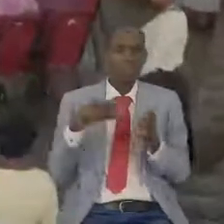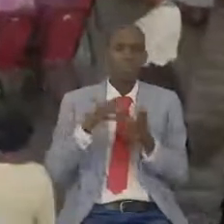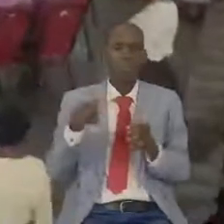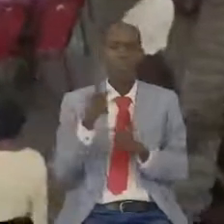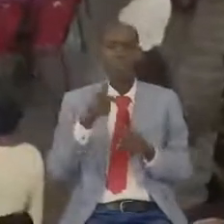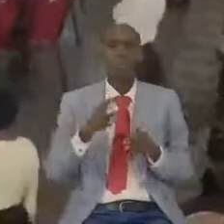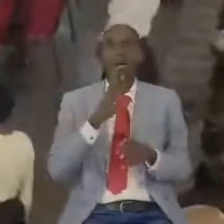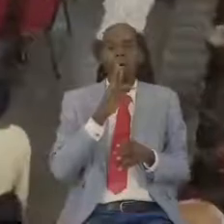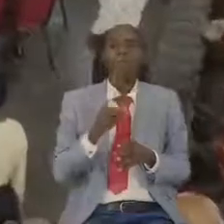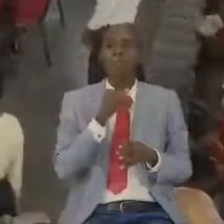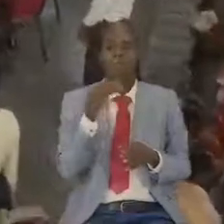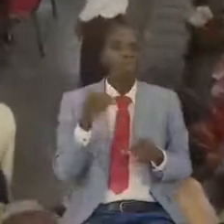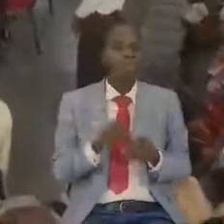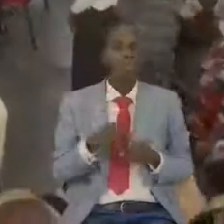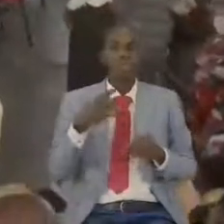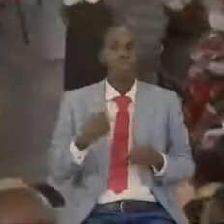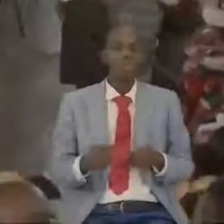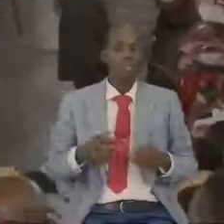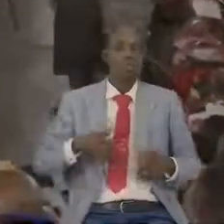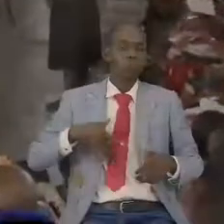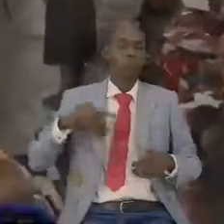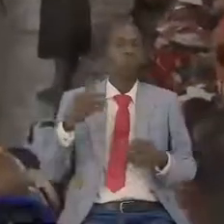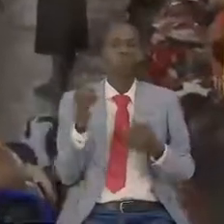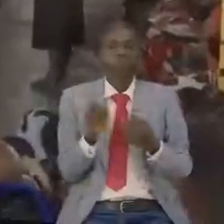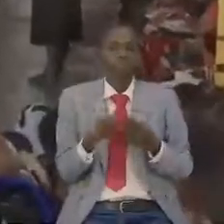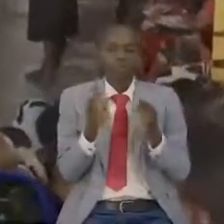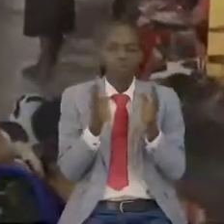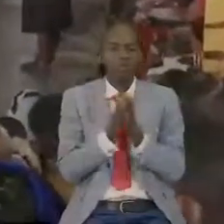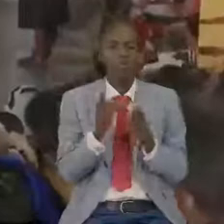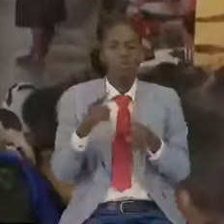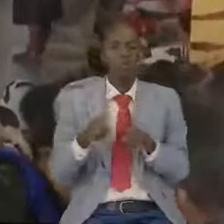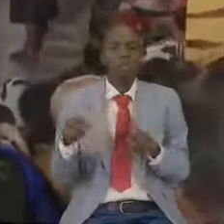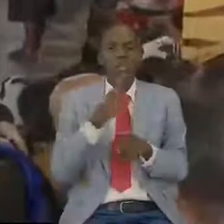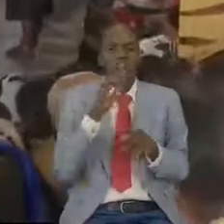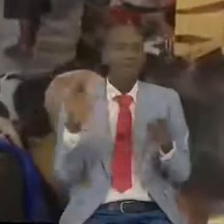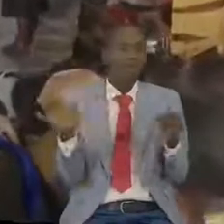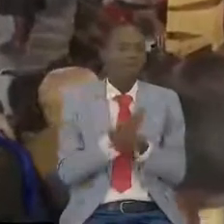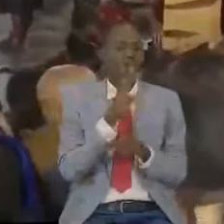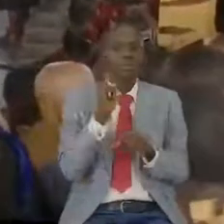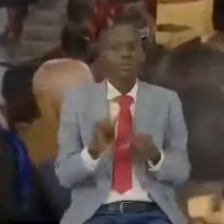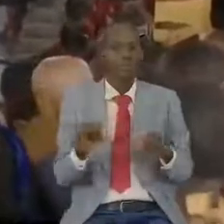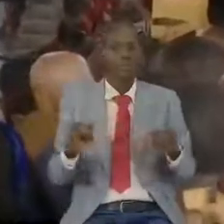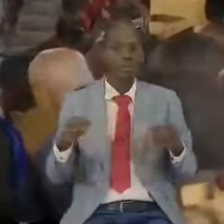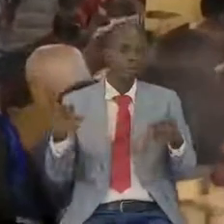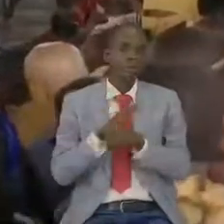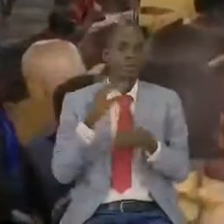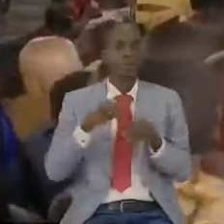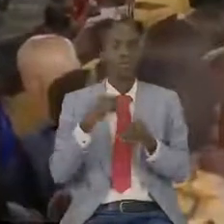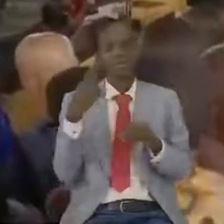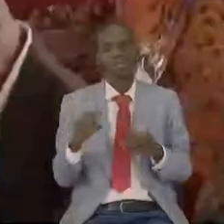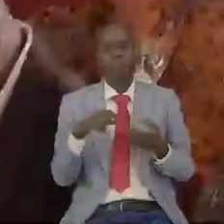peuvent s'attacher aux promesses de Dieu. Ils sont tellement emballés dans le problème. Je prie que Dieu nous